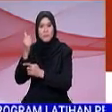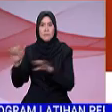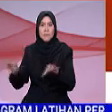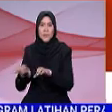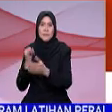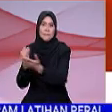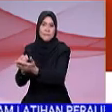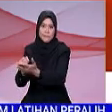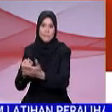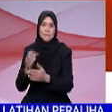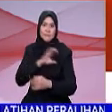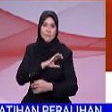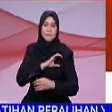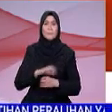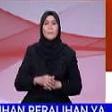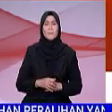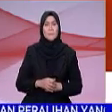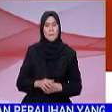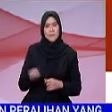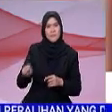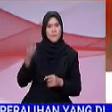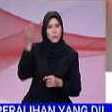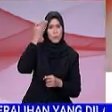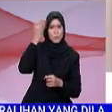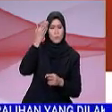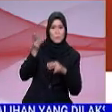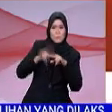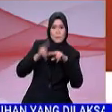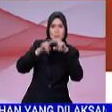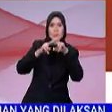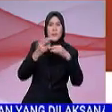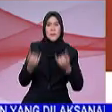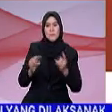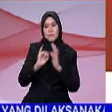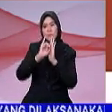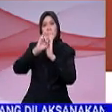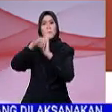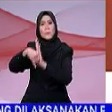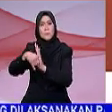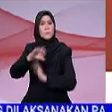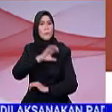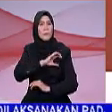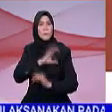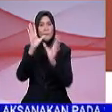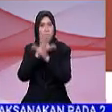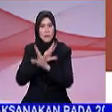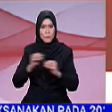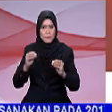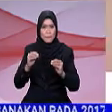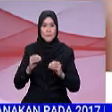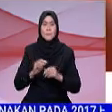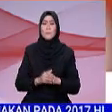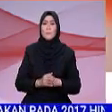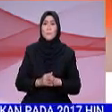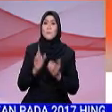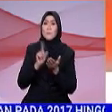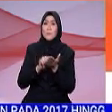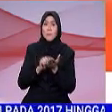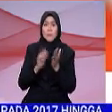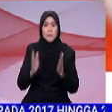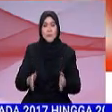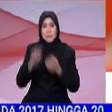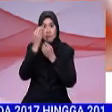jenayah. Jelasnya, usaha terbabit sengaja direka bagi menjatuhkan imej dan reputasi polis Sarawak. Dalam satu kenyataan media hari